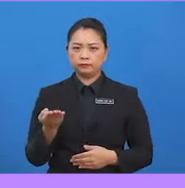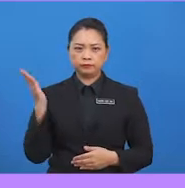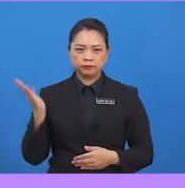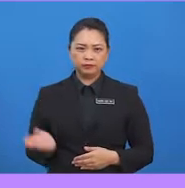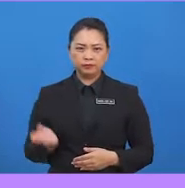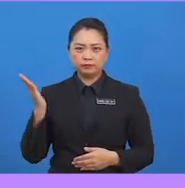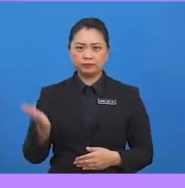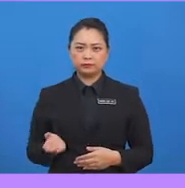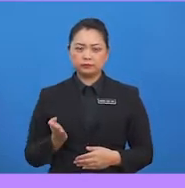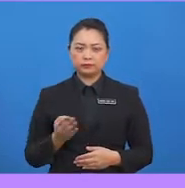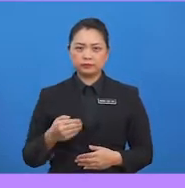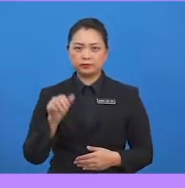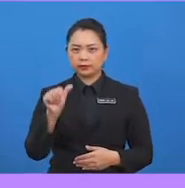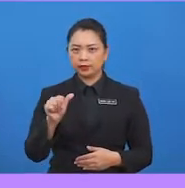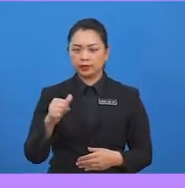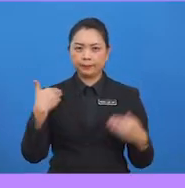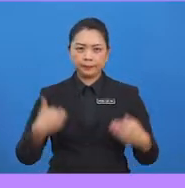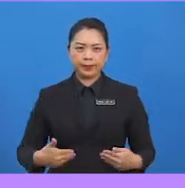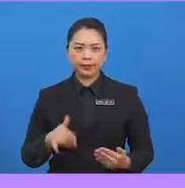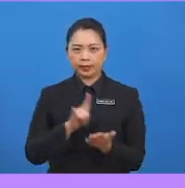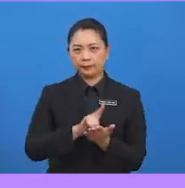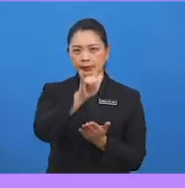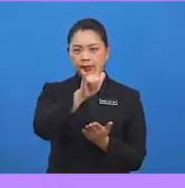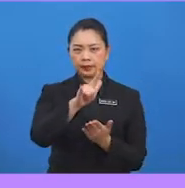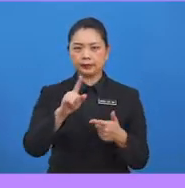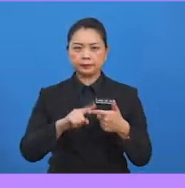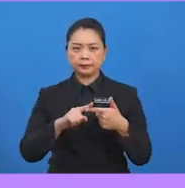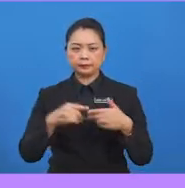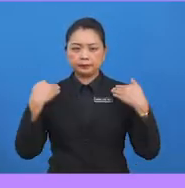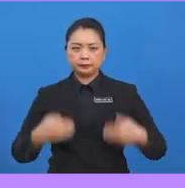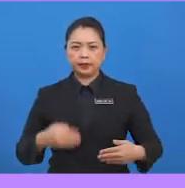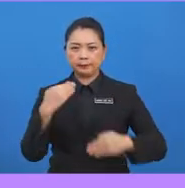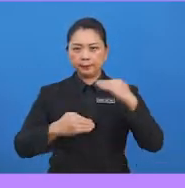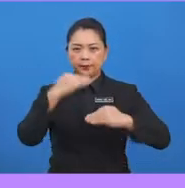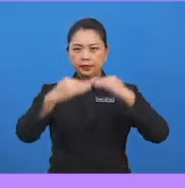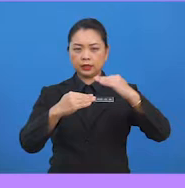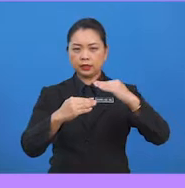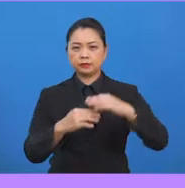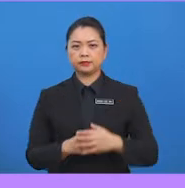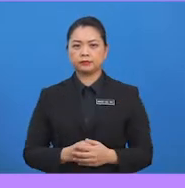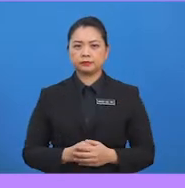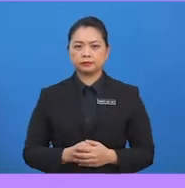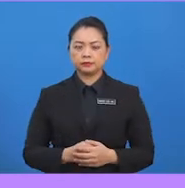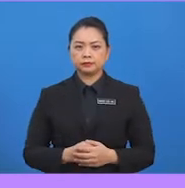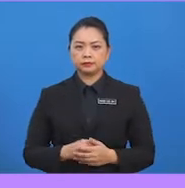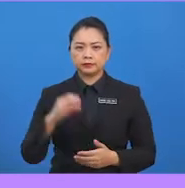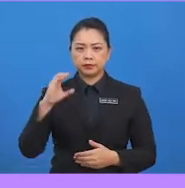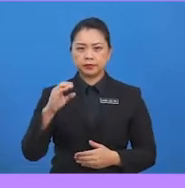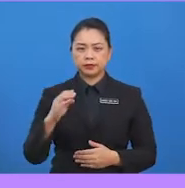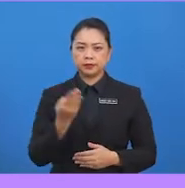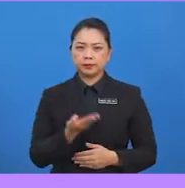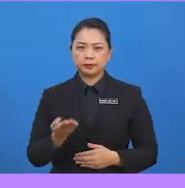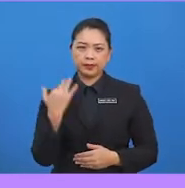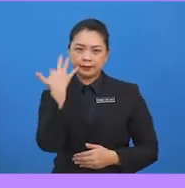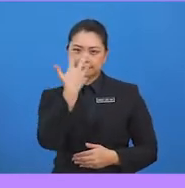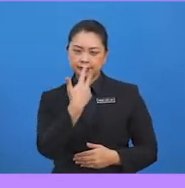A. Badan kapal terbang. B. Bahan binaan bangunan. C. Barangan